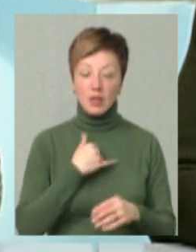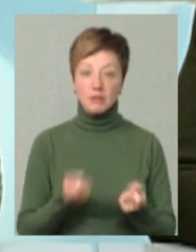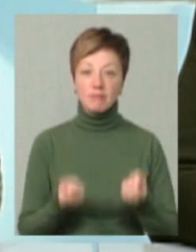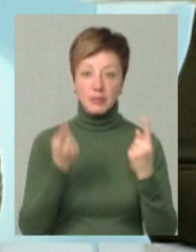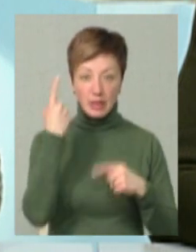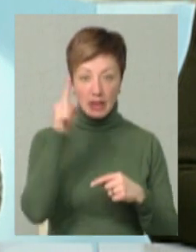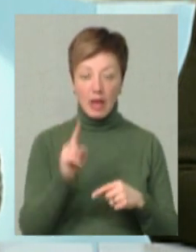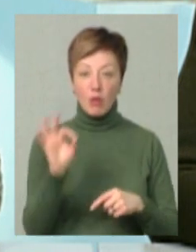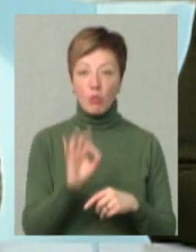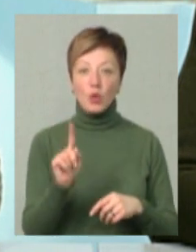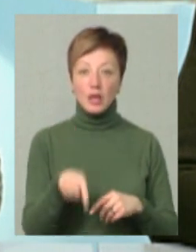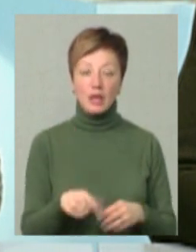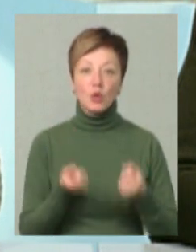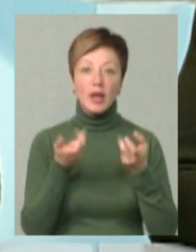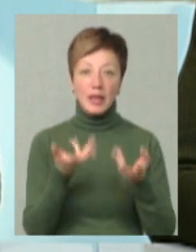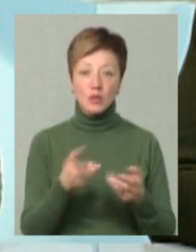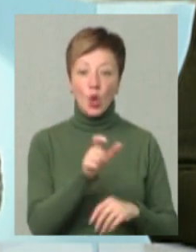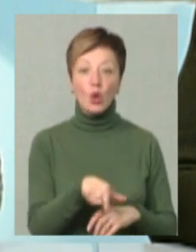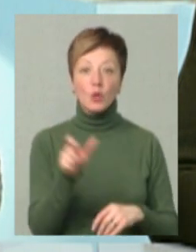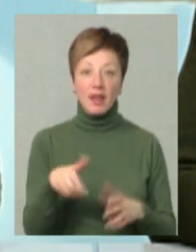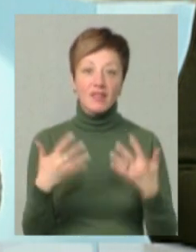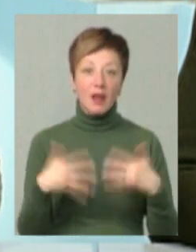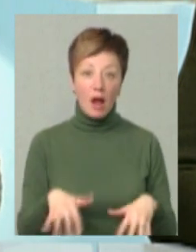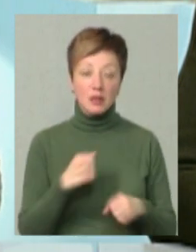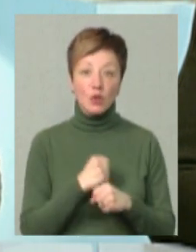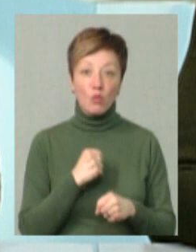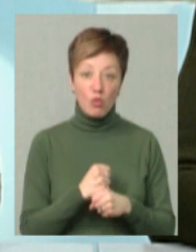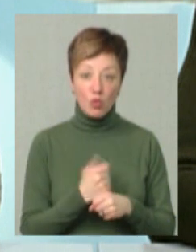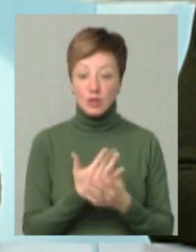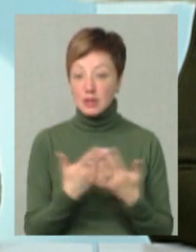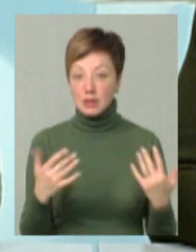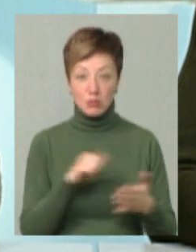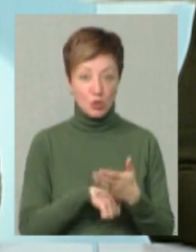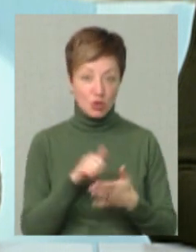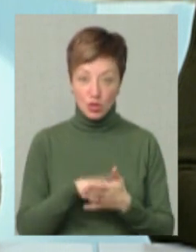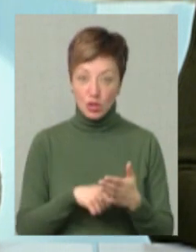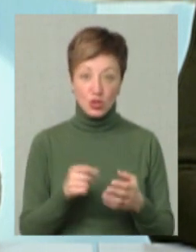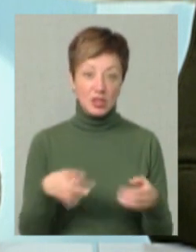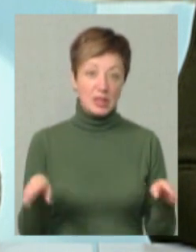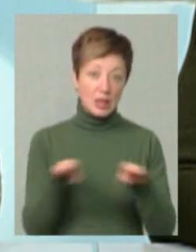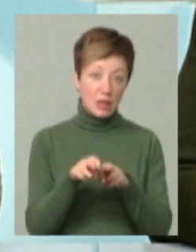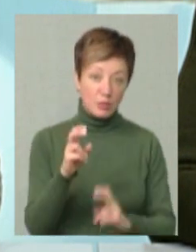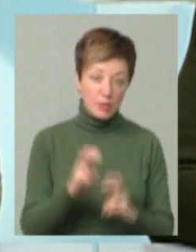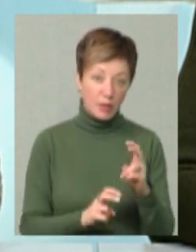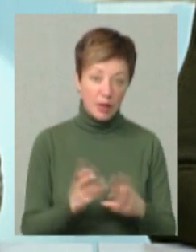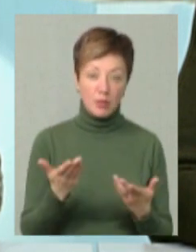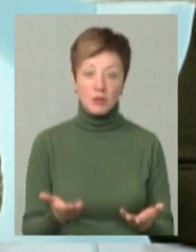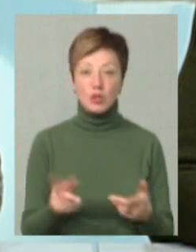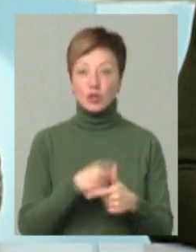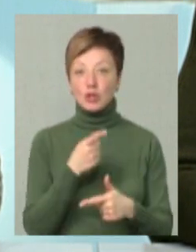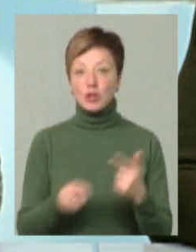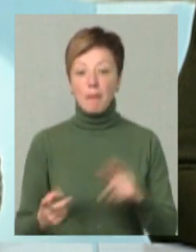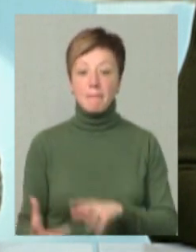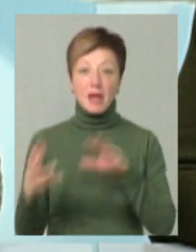виникла ідея про те, що кількість людей, які втратили роботу з різних причин, чи закрилось підприємство на Хмельниччині, чи